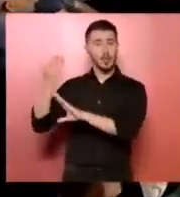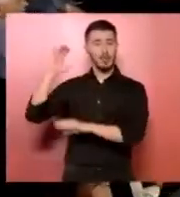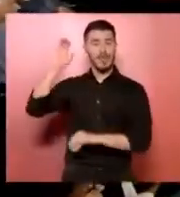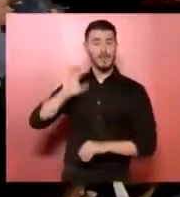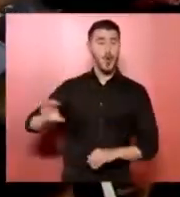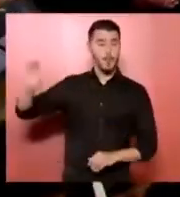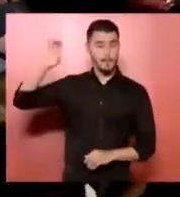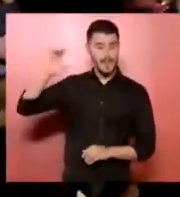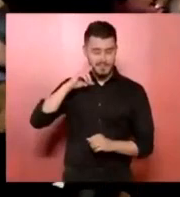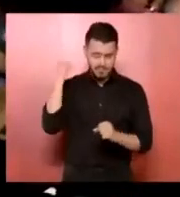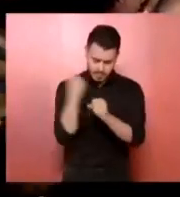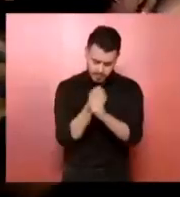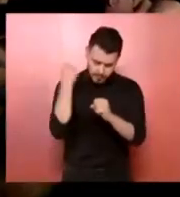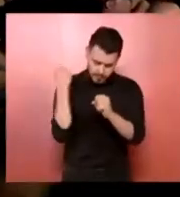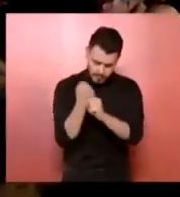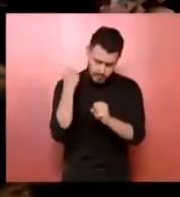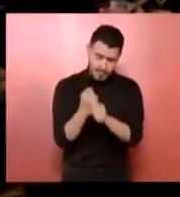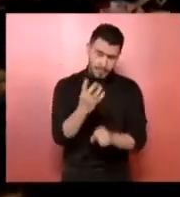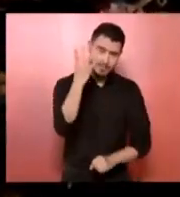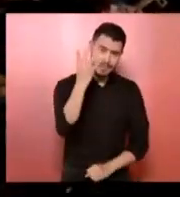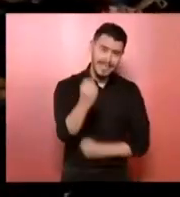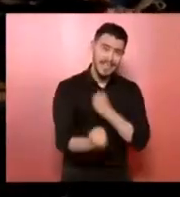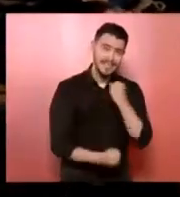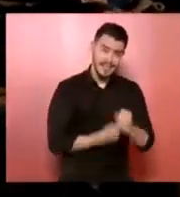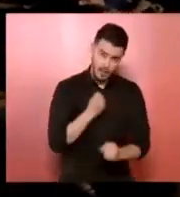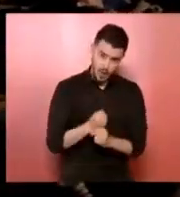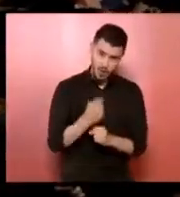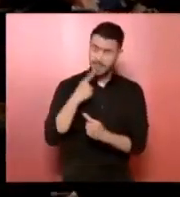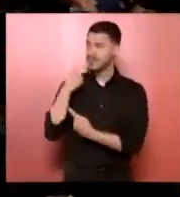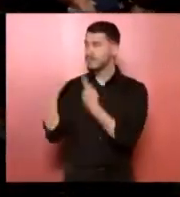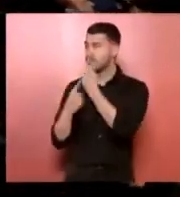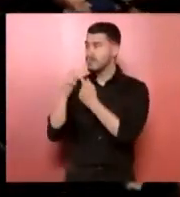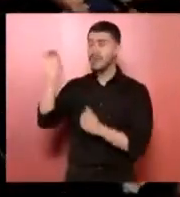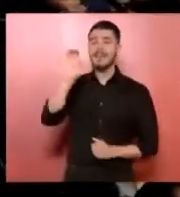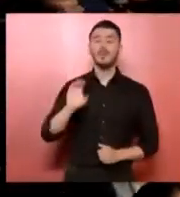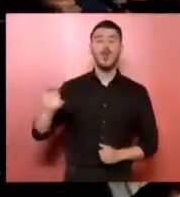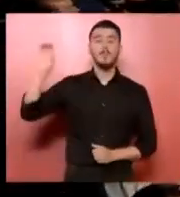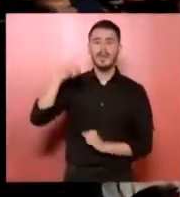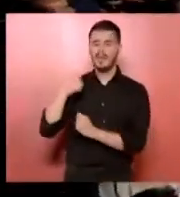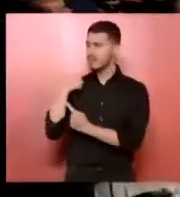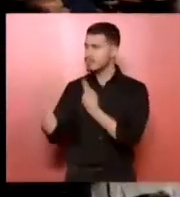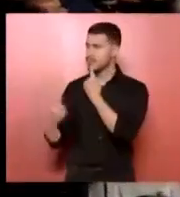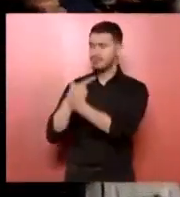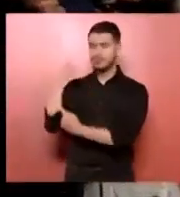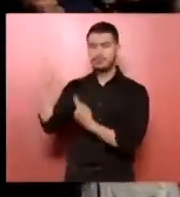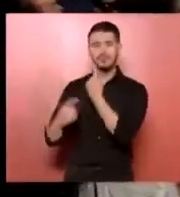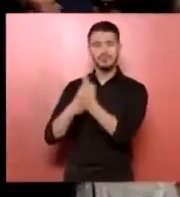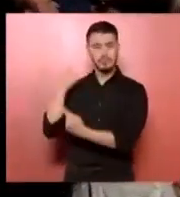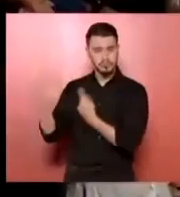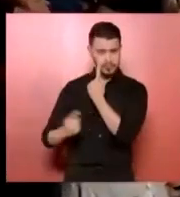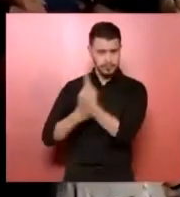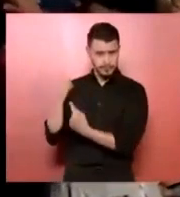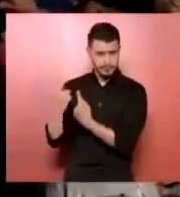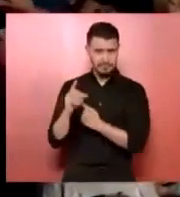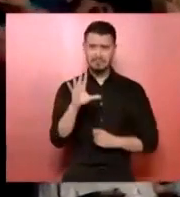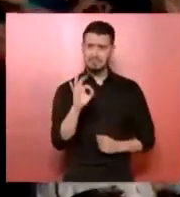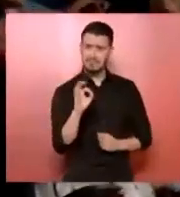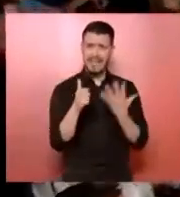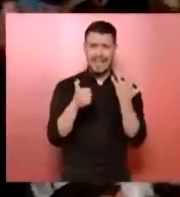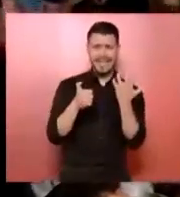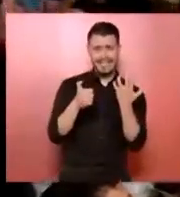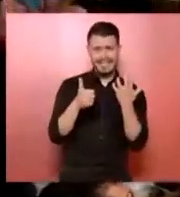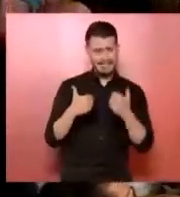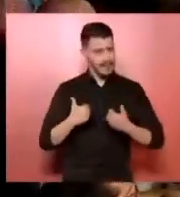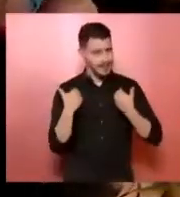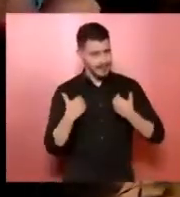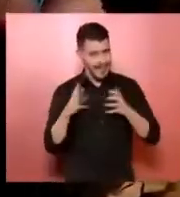δούλεψε 4 χρόνια διαπραγματεύοντας με τους θεσμούς και θέλω να, μαζί με 50, 60, 80 νέα παιδιά,